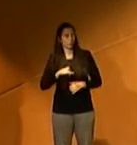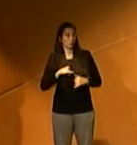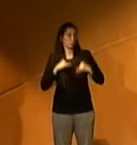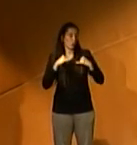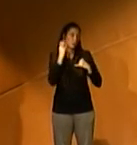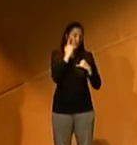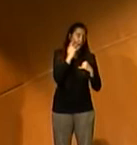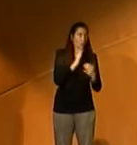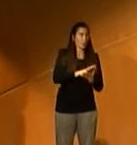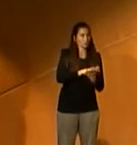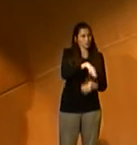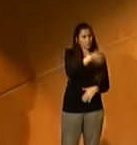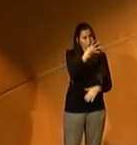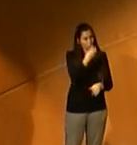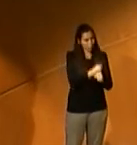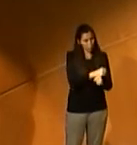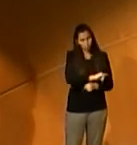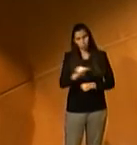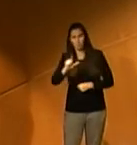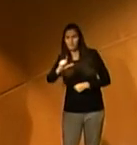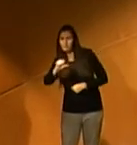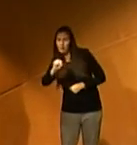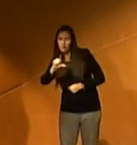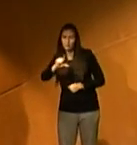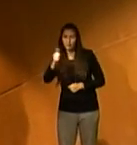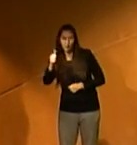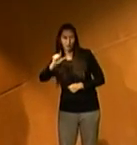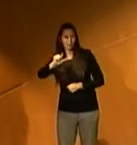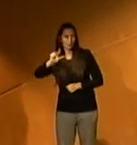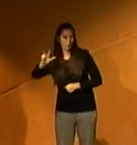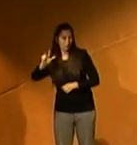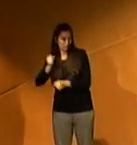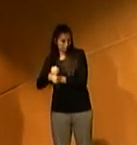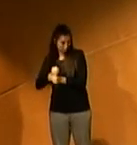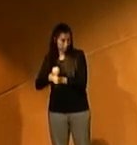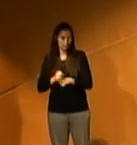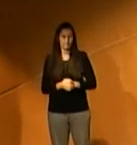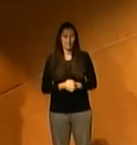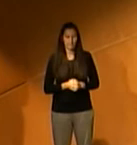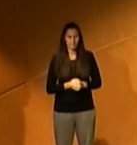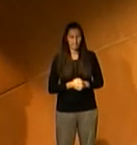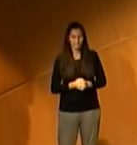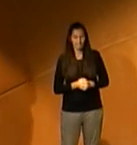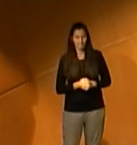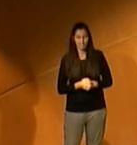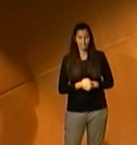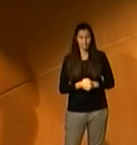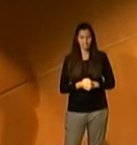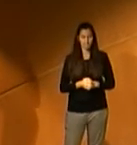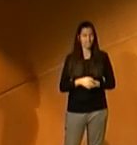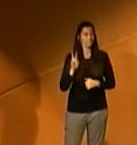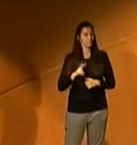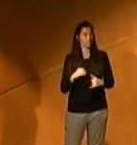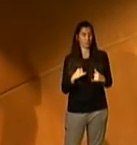de 14 à 20, 21, 22, 23 ans. Ce sont des jeunes qui